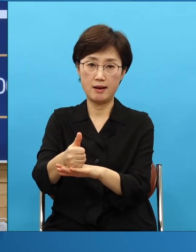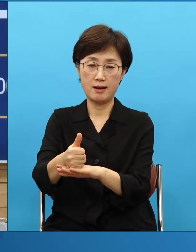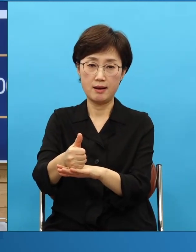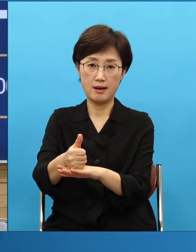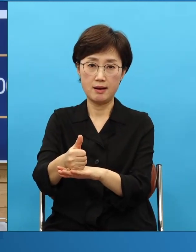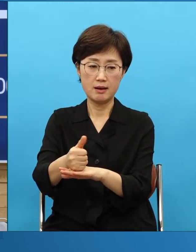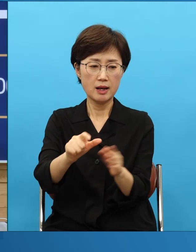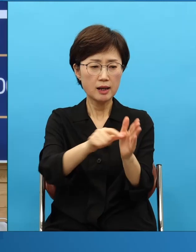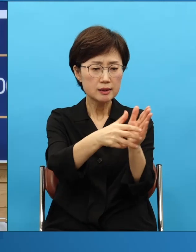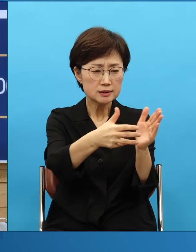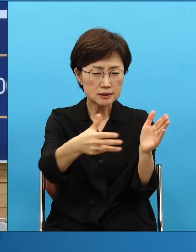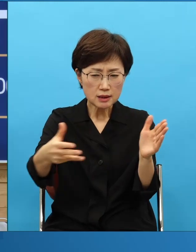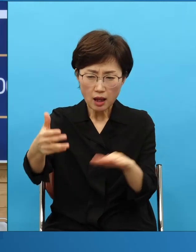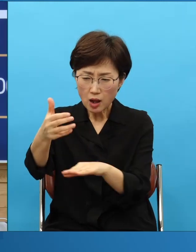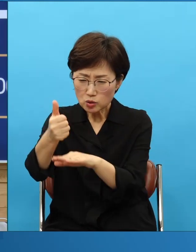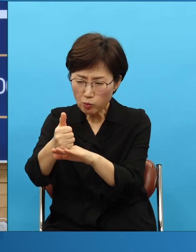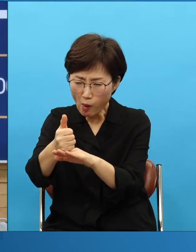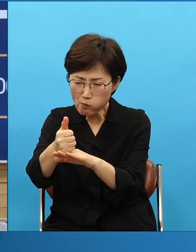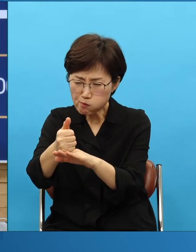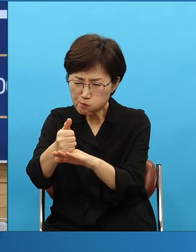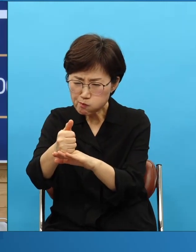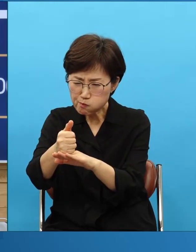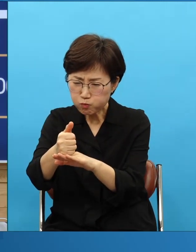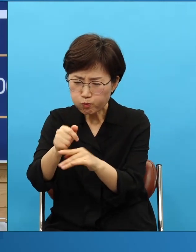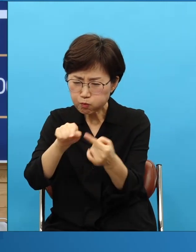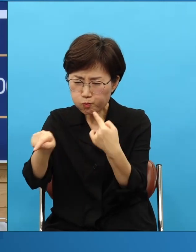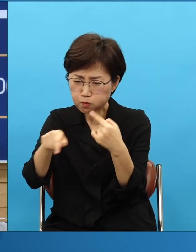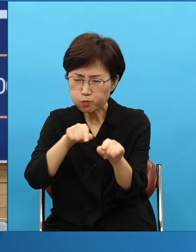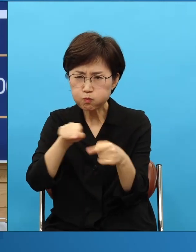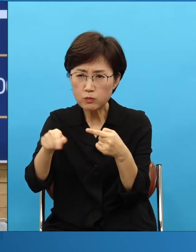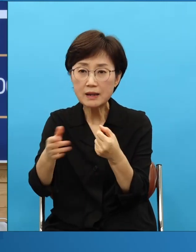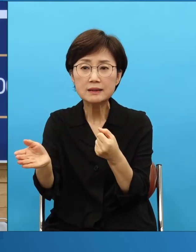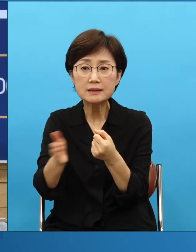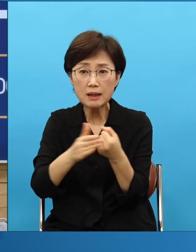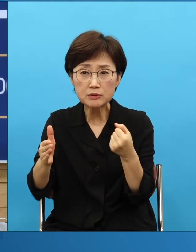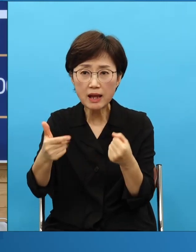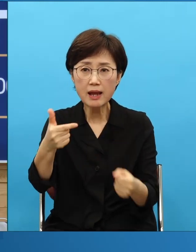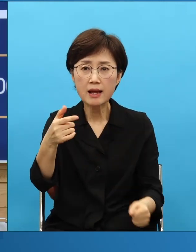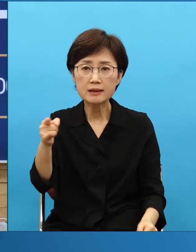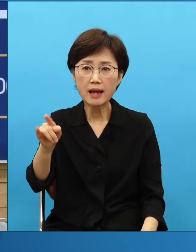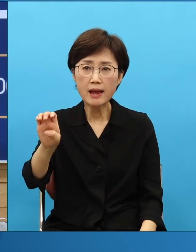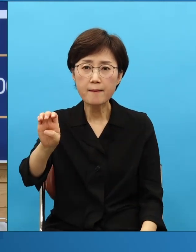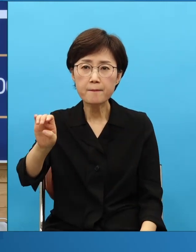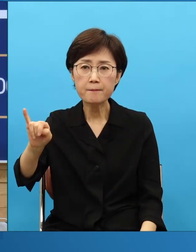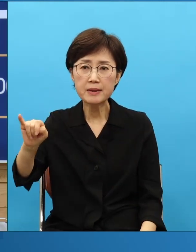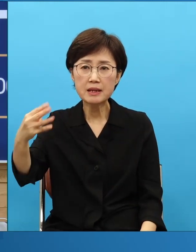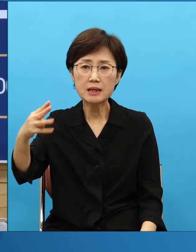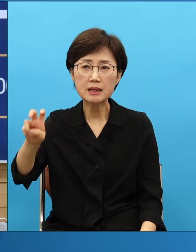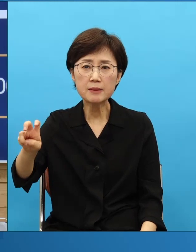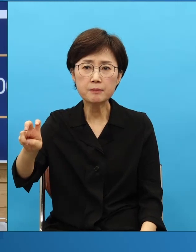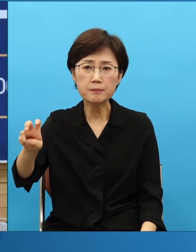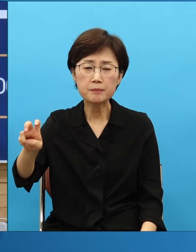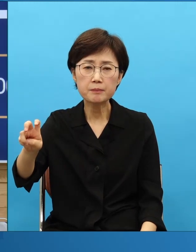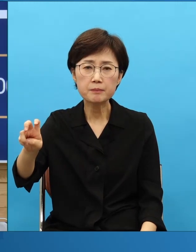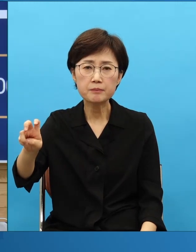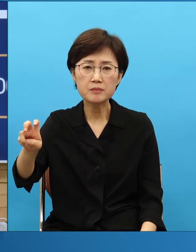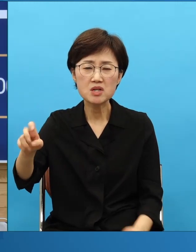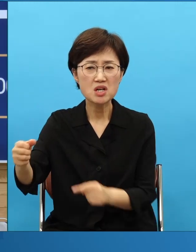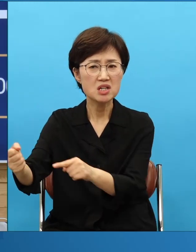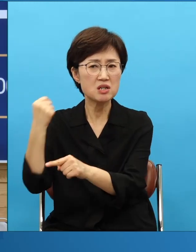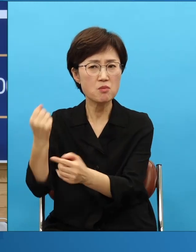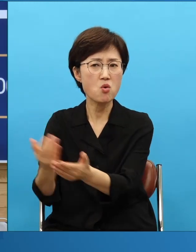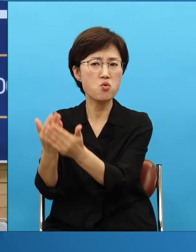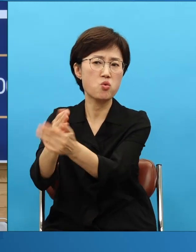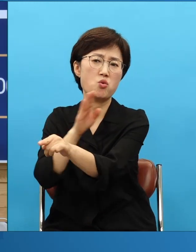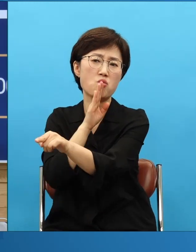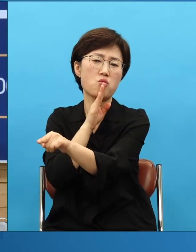못 봐가지고 지금 네피림 운동하는 3단세계 다 배기부로 시대를 못 봐가지고. Because they're not able to see the age, we see that everything has been taken